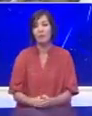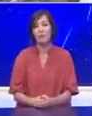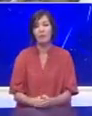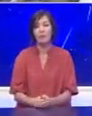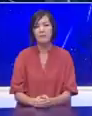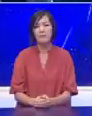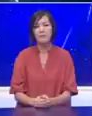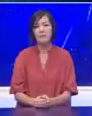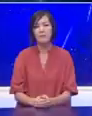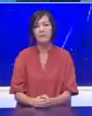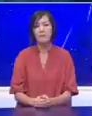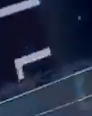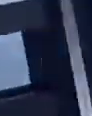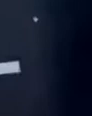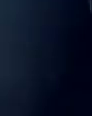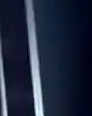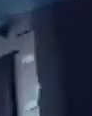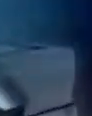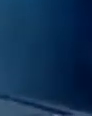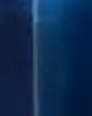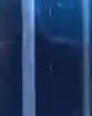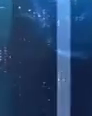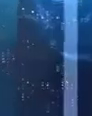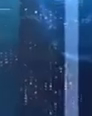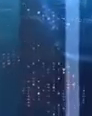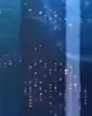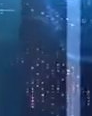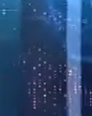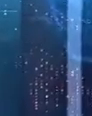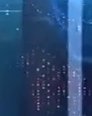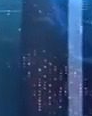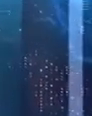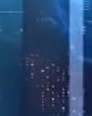болмайды дейді. Мадина Берқызы, Аманжол Жөнкешев, Жетісу телеарнасы, Талғар ауданынан.